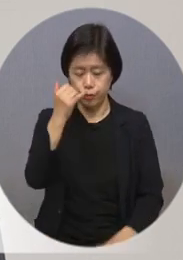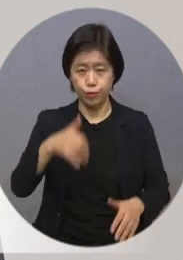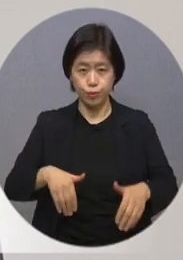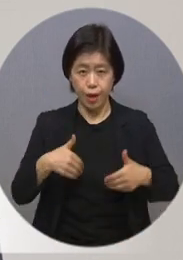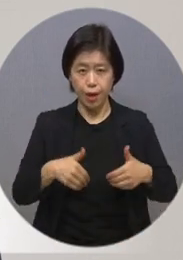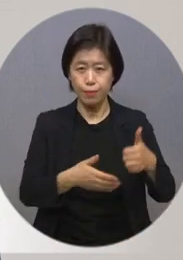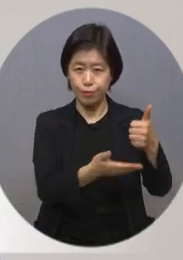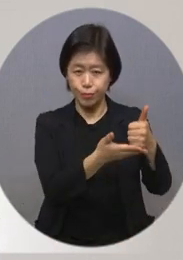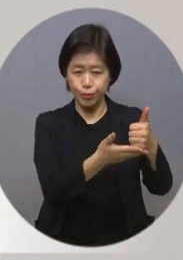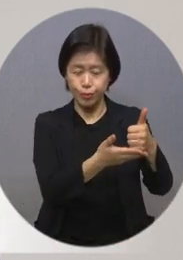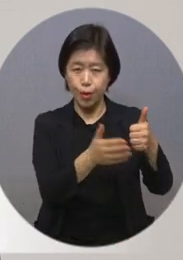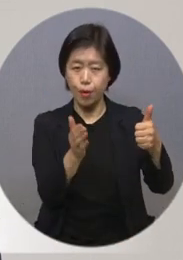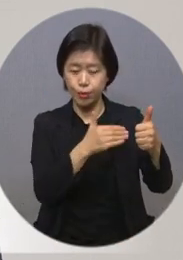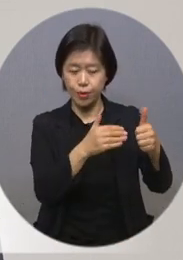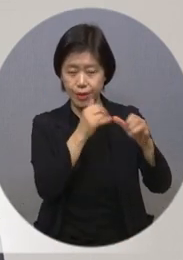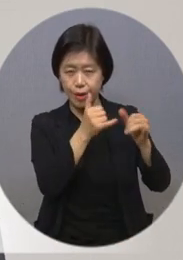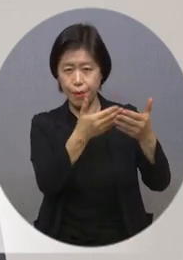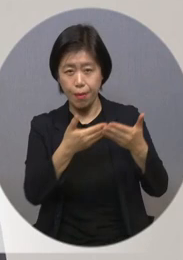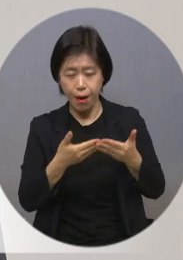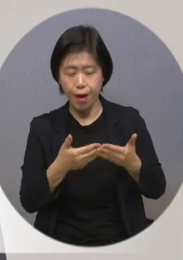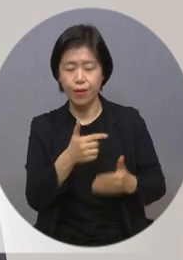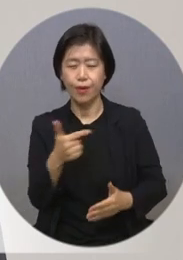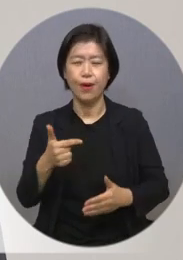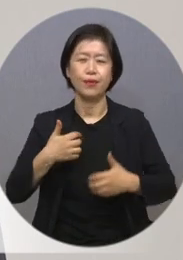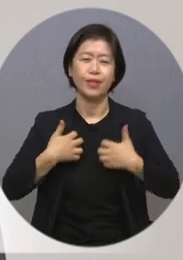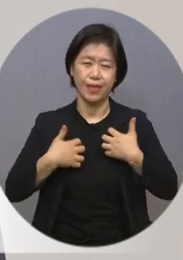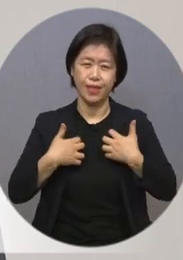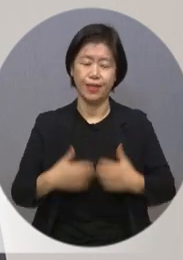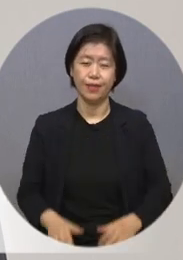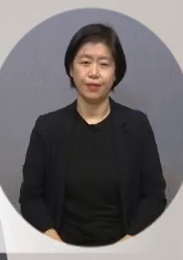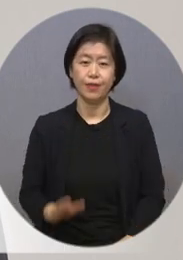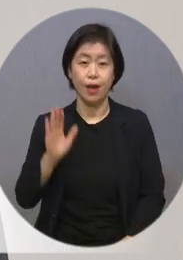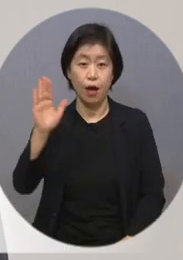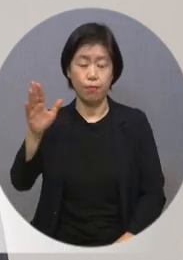기쁘게 생각합니다. 앞으로 더욱더 열심히 노력하여